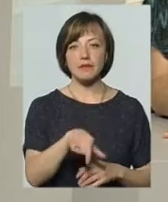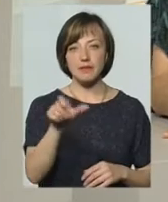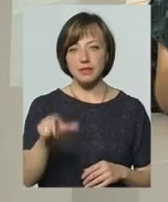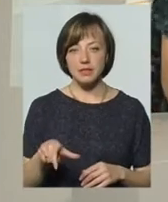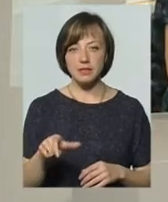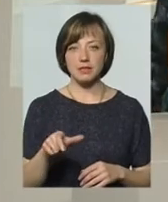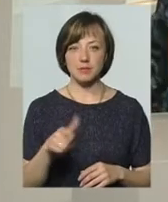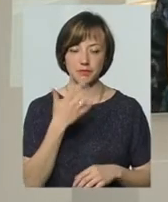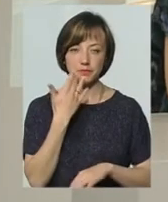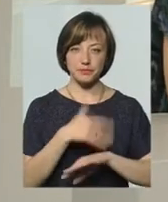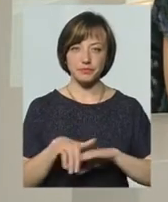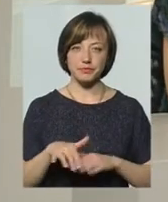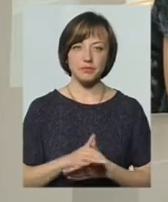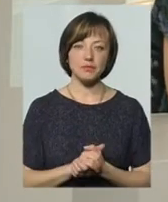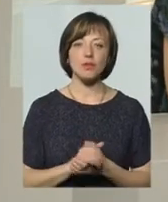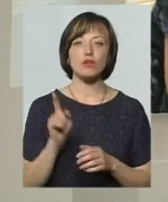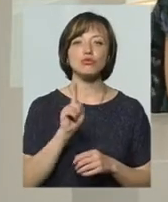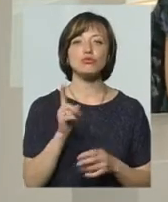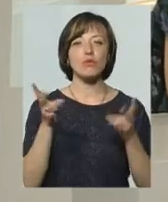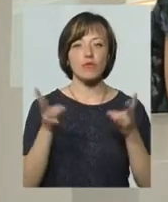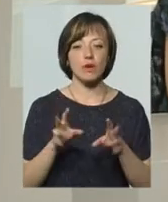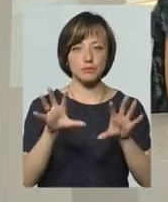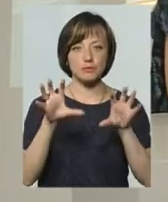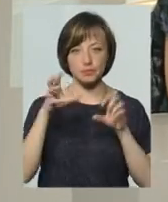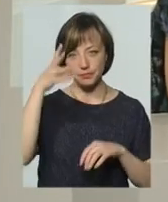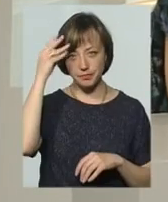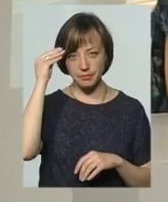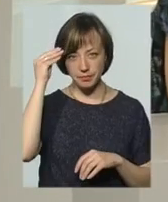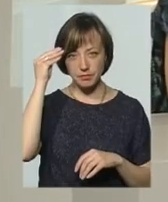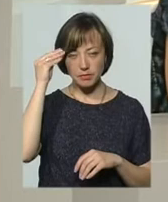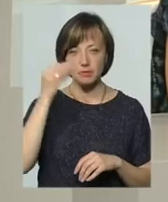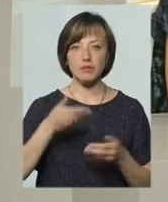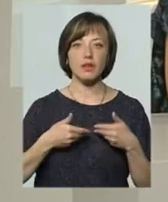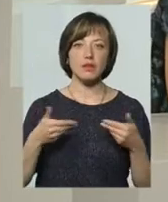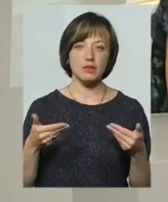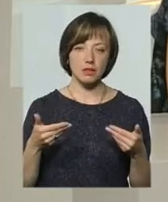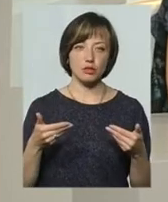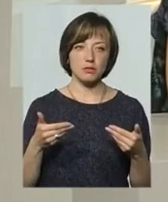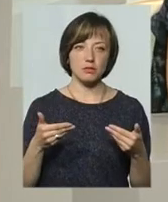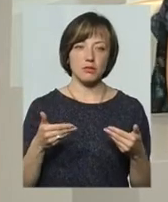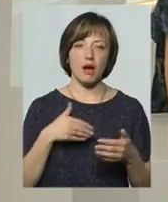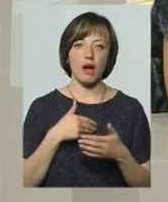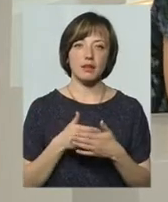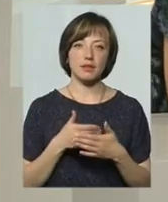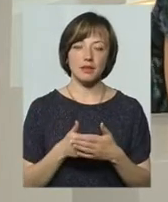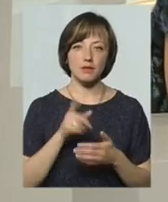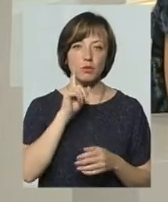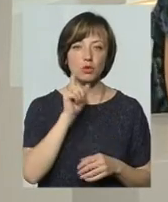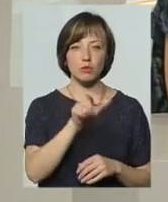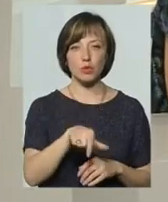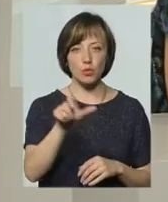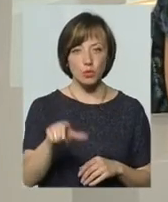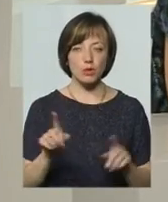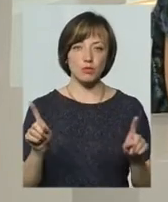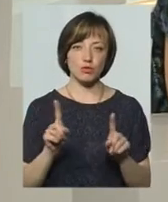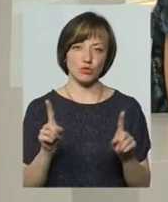скажімо, заокеанськими. Що варто перейняти нашим активним молодим людям для